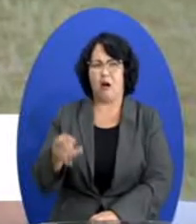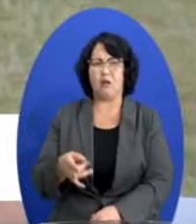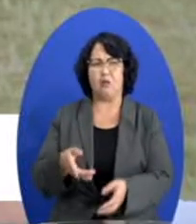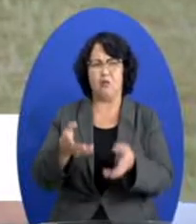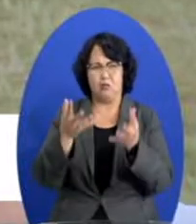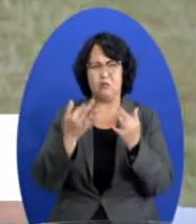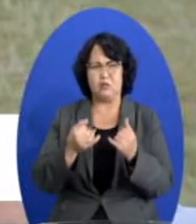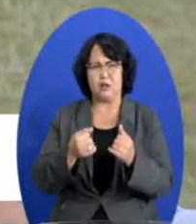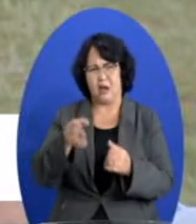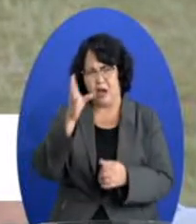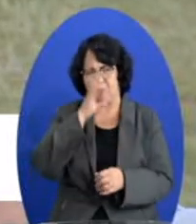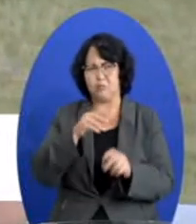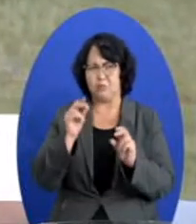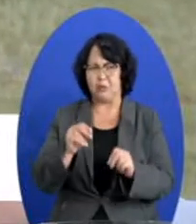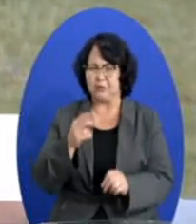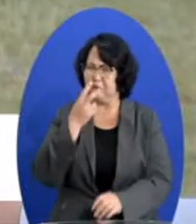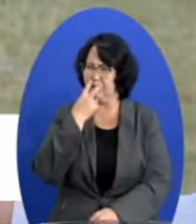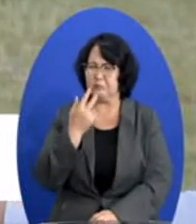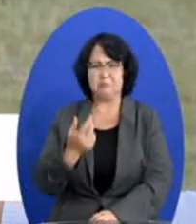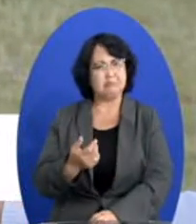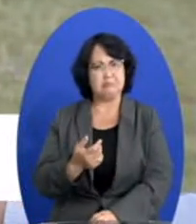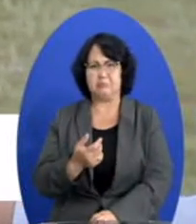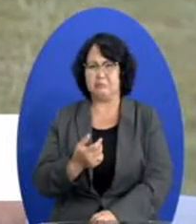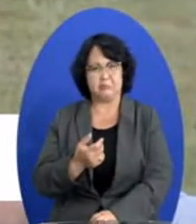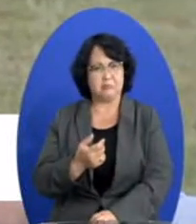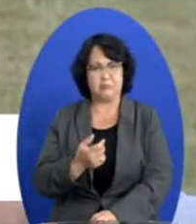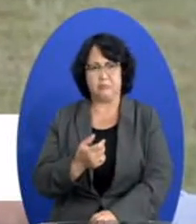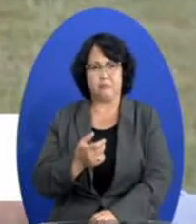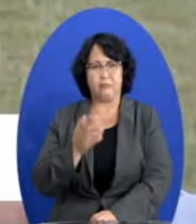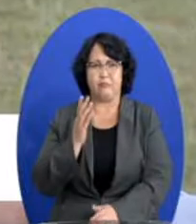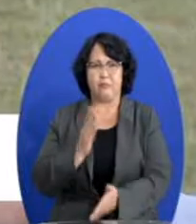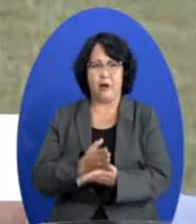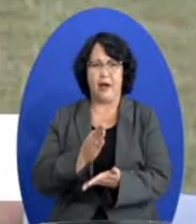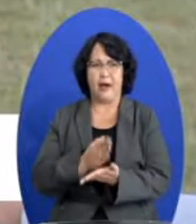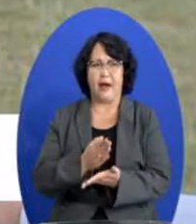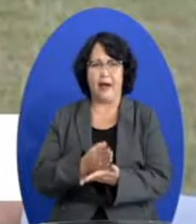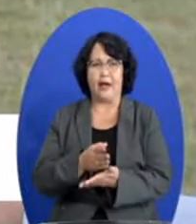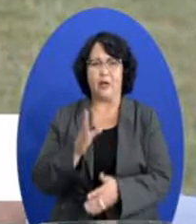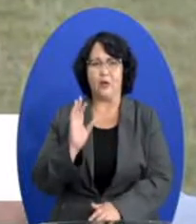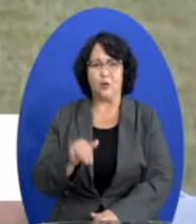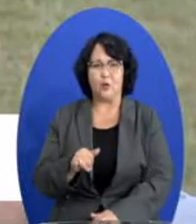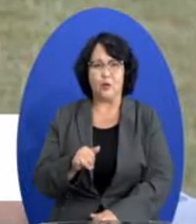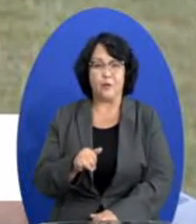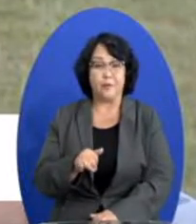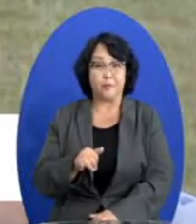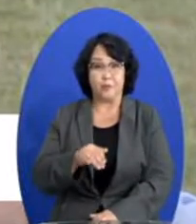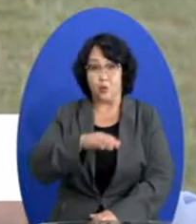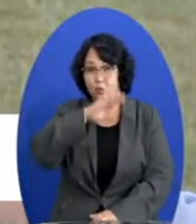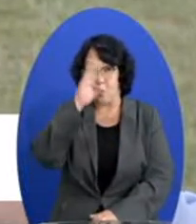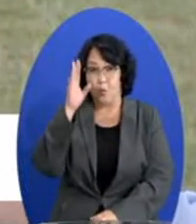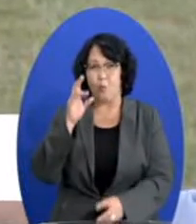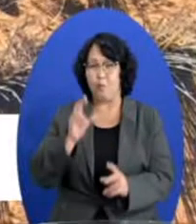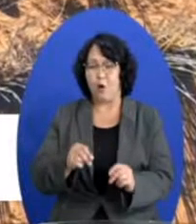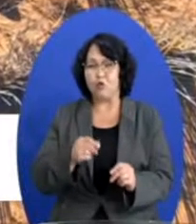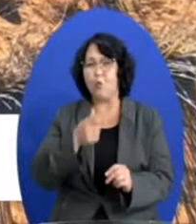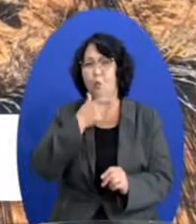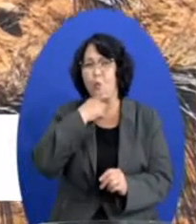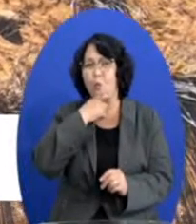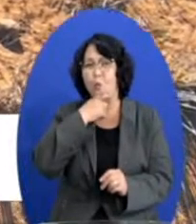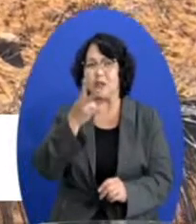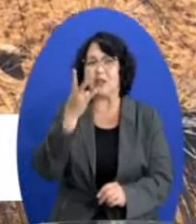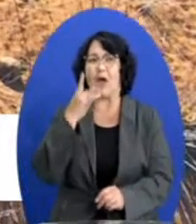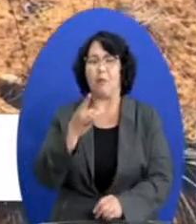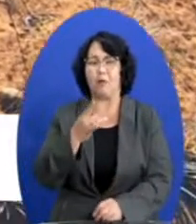нэг болж байна. Энэ ер нь юу яагаад чинь 100 ойлж ирнэ болохгүй хунам болчих гээд байна шүү